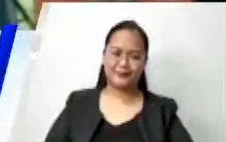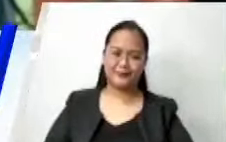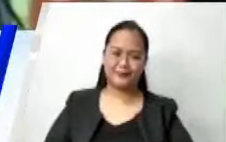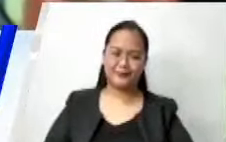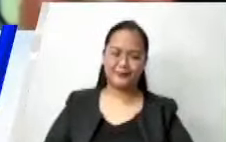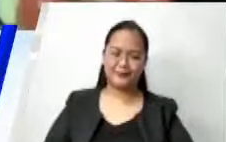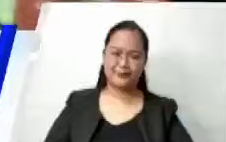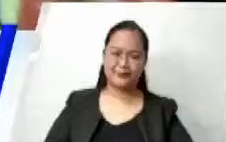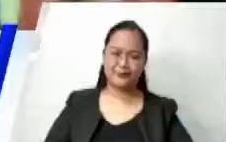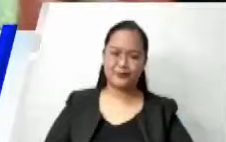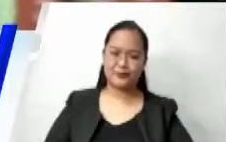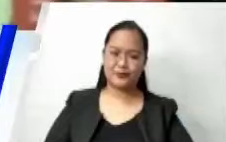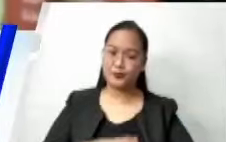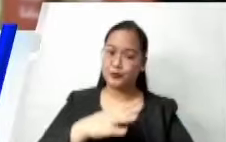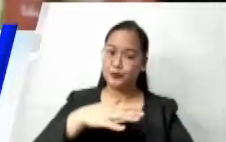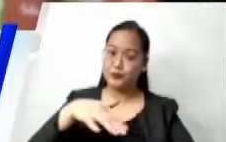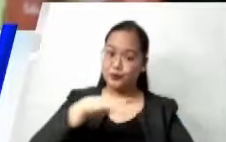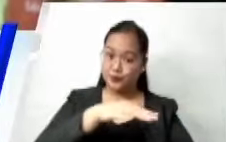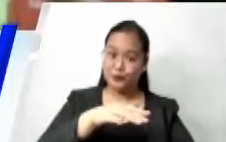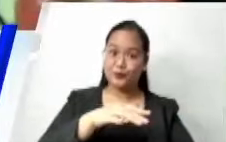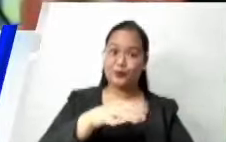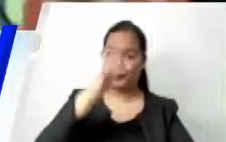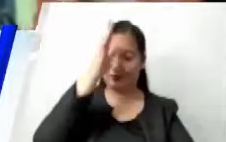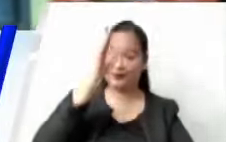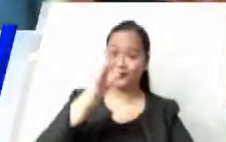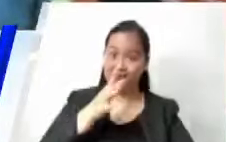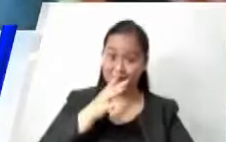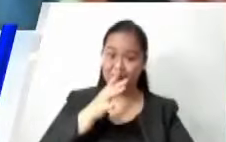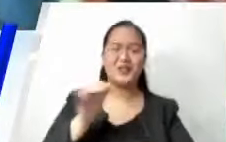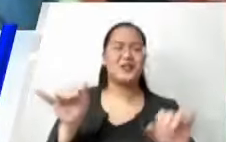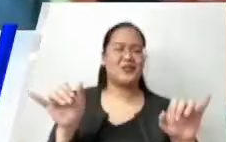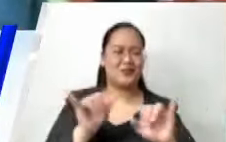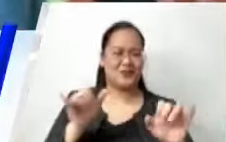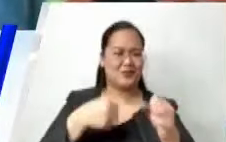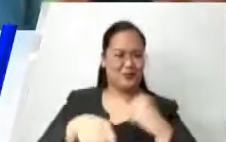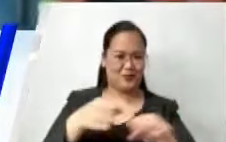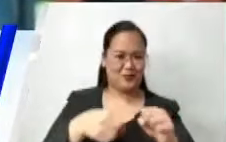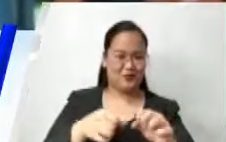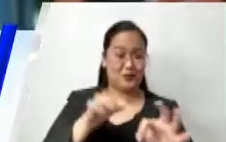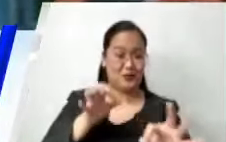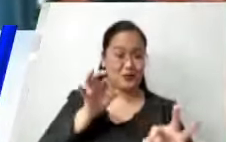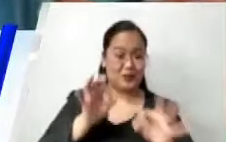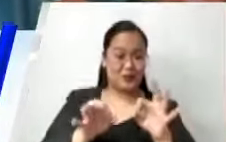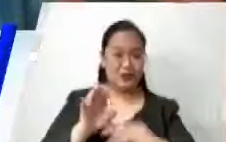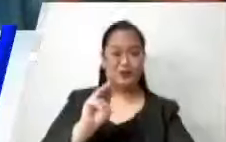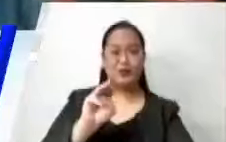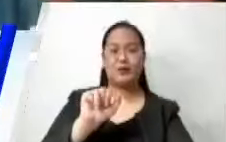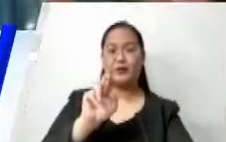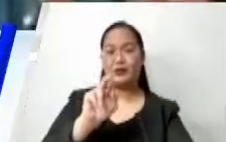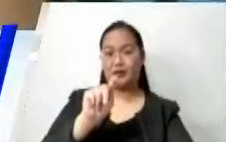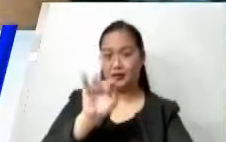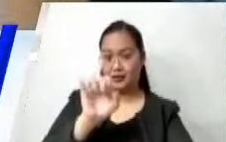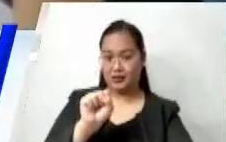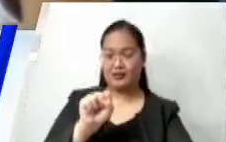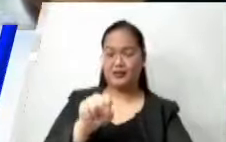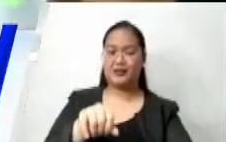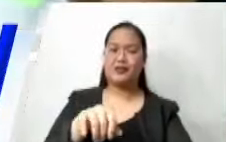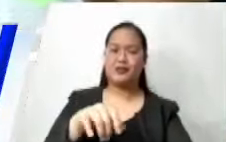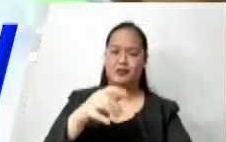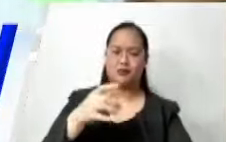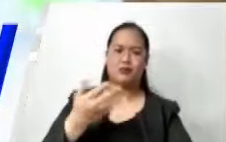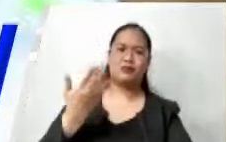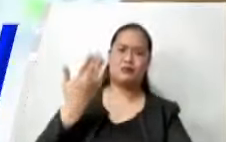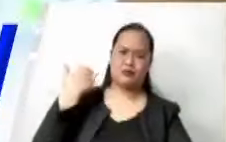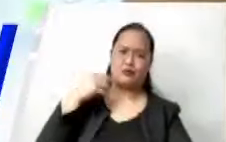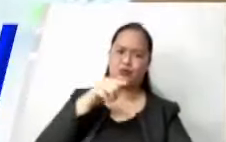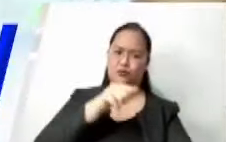Athletic din ang mga magulang ng mga batang ito. Kung ang nanay mo nga naman ay si Marites Nocquiao na SEA Games gold medalist at